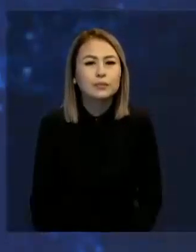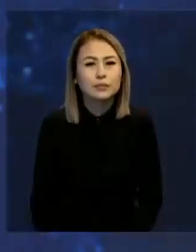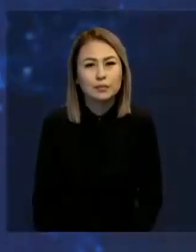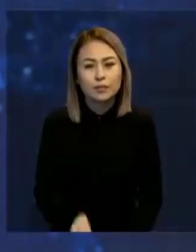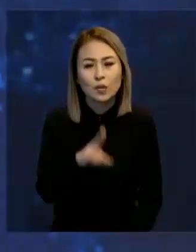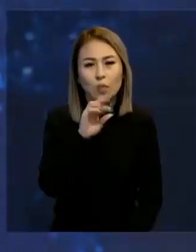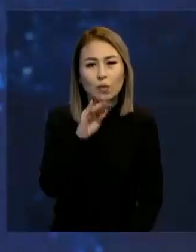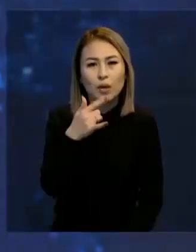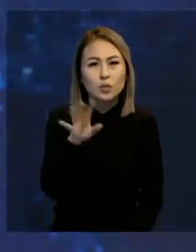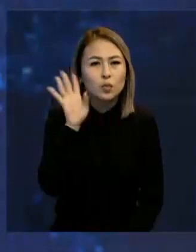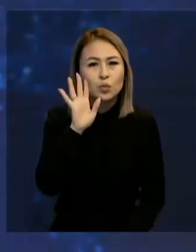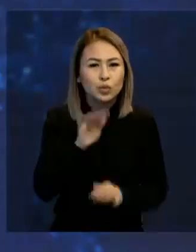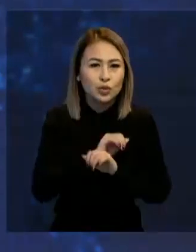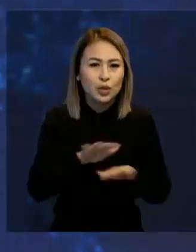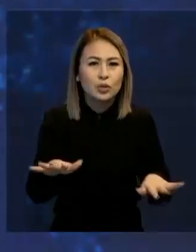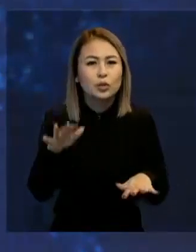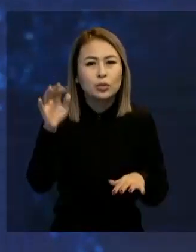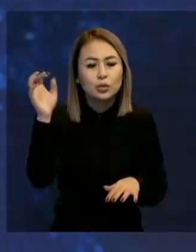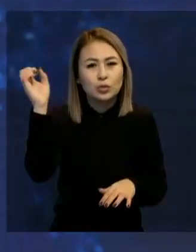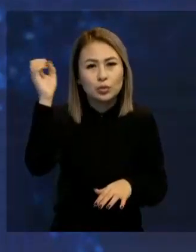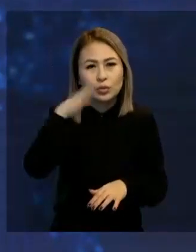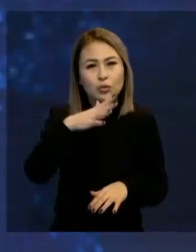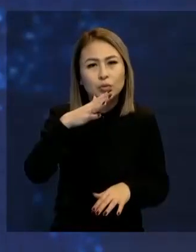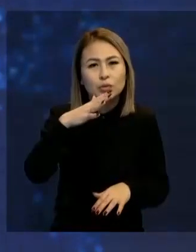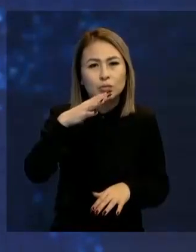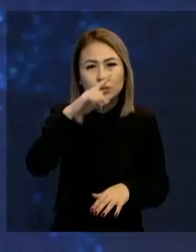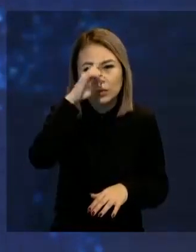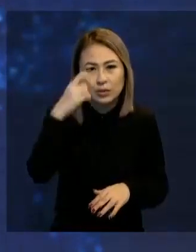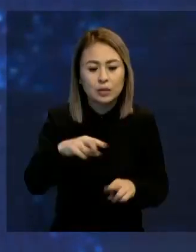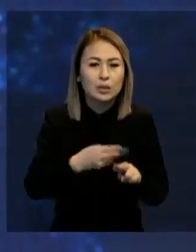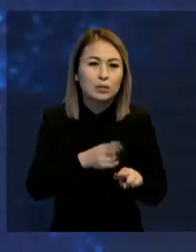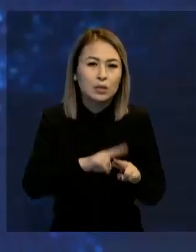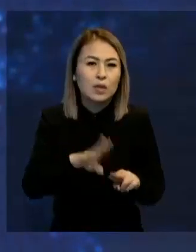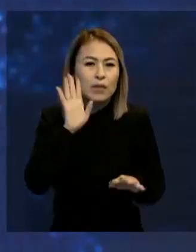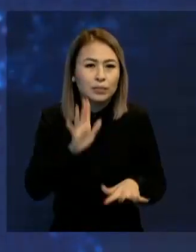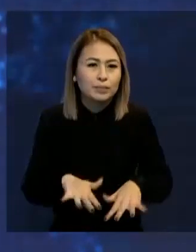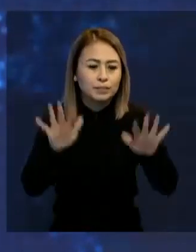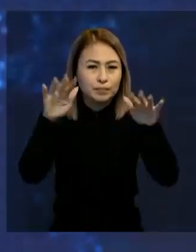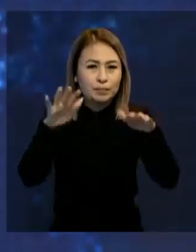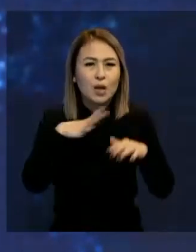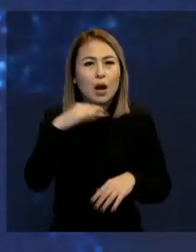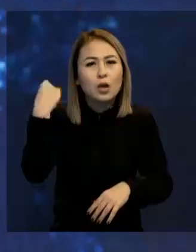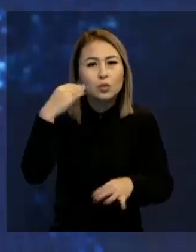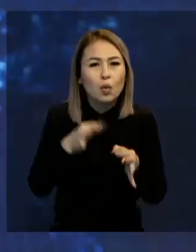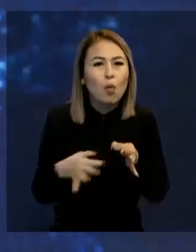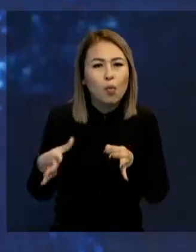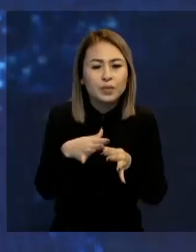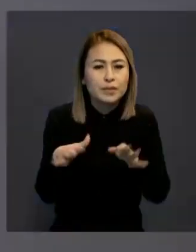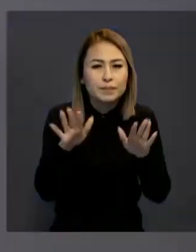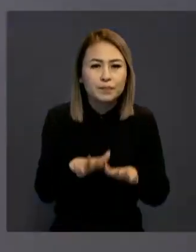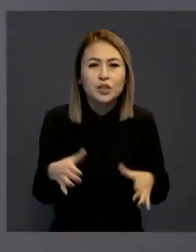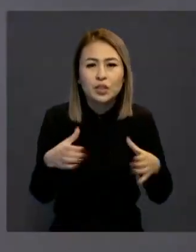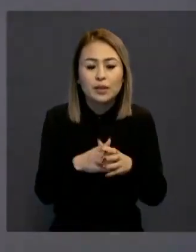Көптоғай ауылына су жайылды. Күн күрт жылынып, артынша жауын селдеткен. Бұл Ақтөбе облысы Ойыл ауданына қарасты елді